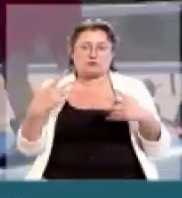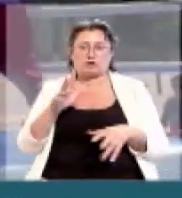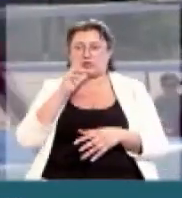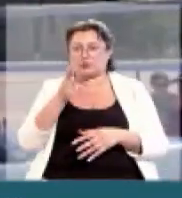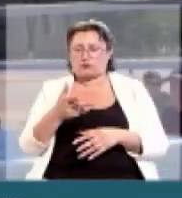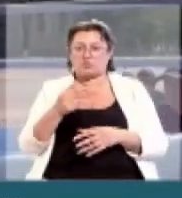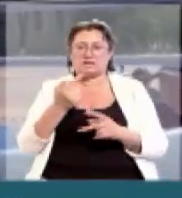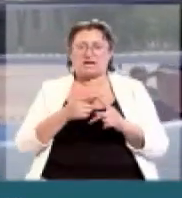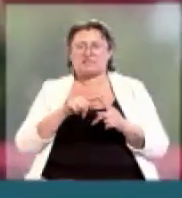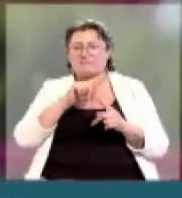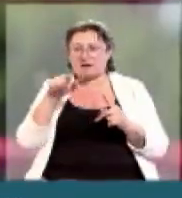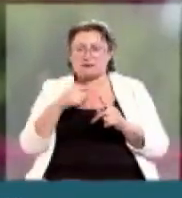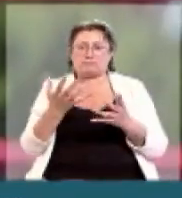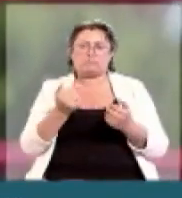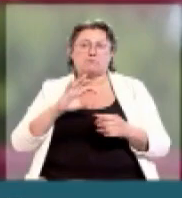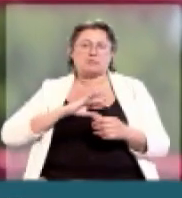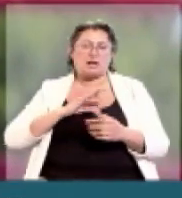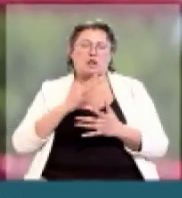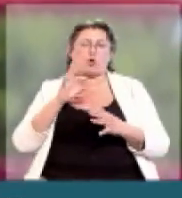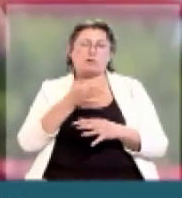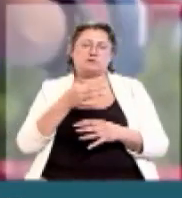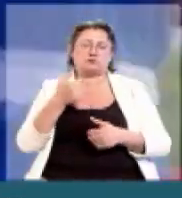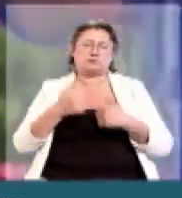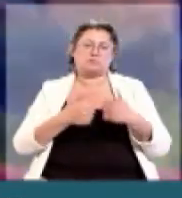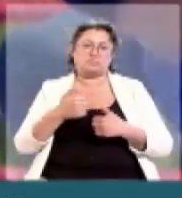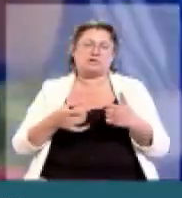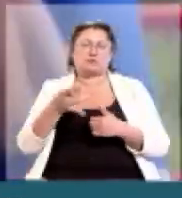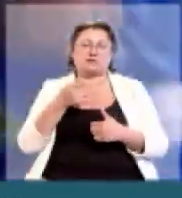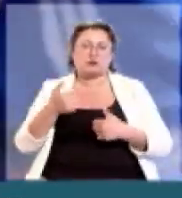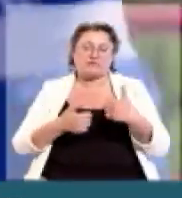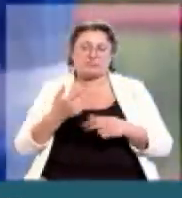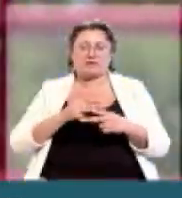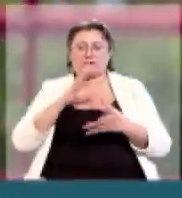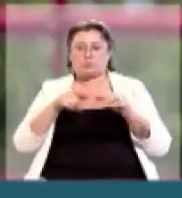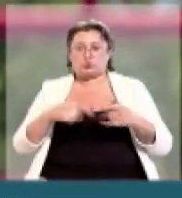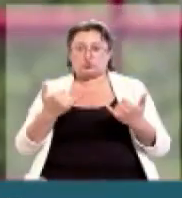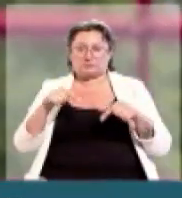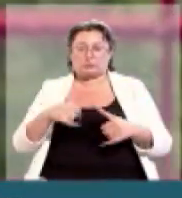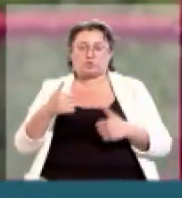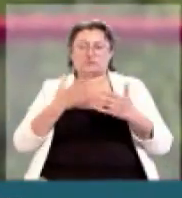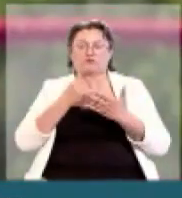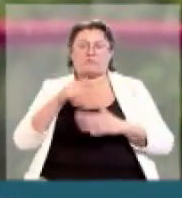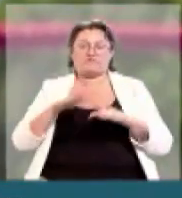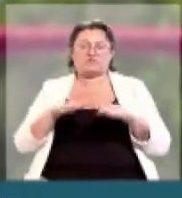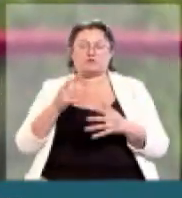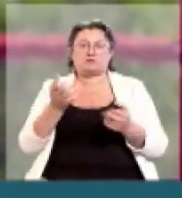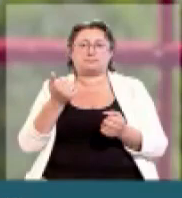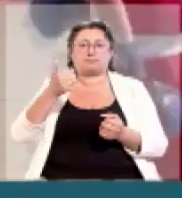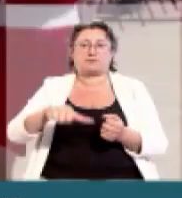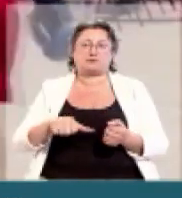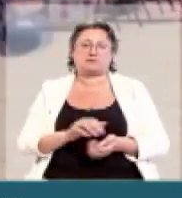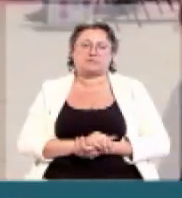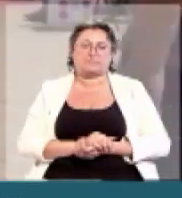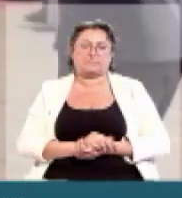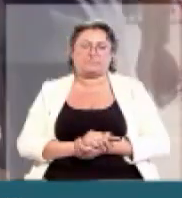три года. За это время завоевывал титулы на многих областных и республиканских соревнованиях. По итогам этого турнира в своем весовой категории Али занял первое